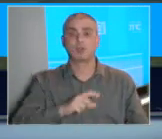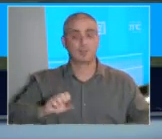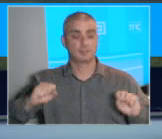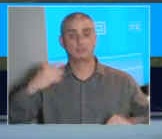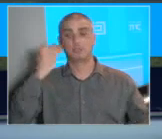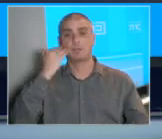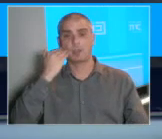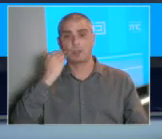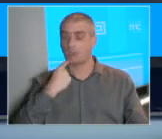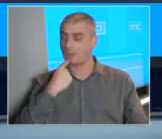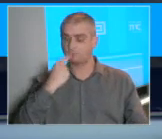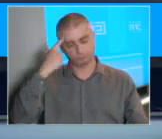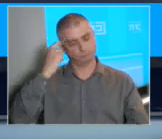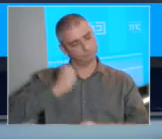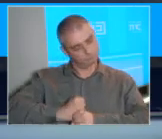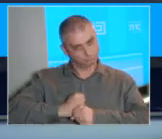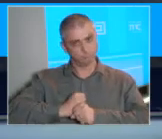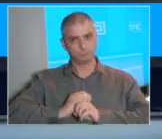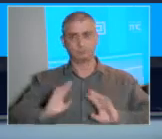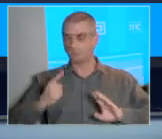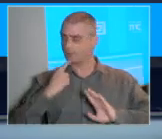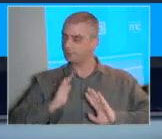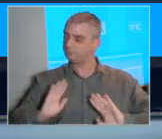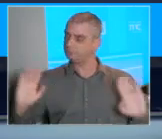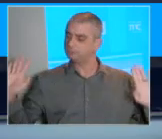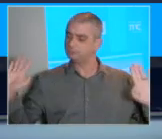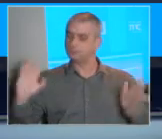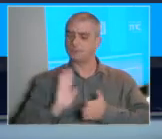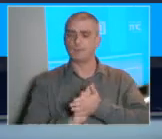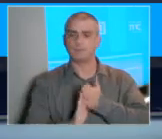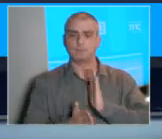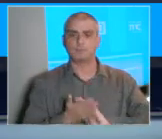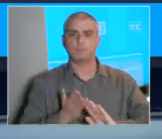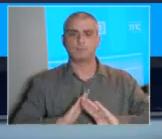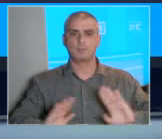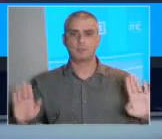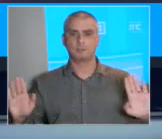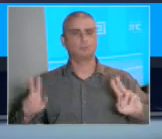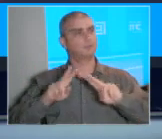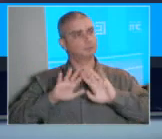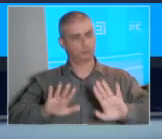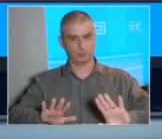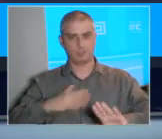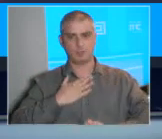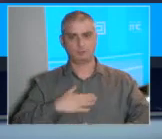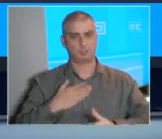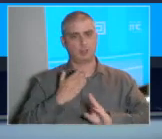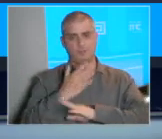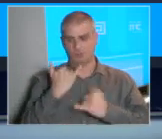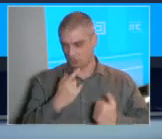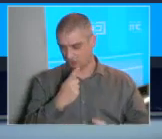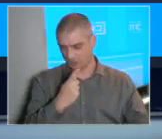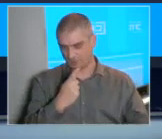נשיא אמריקני עמד על חלקו ואמר, די ופעל. בוא תישאר איתי, אני רוצה לפנות